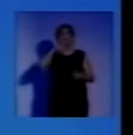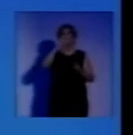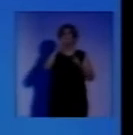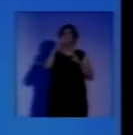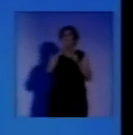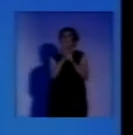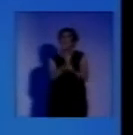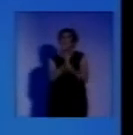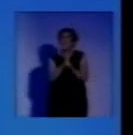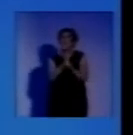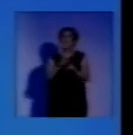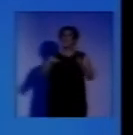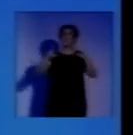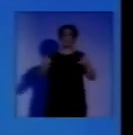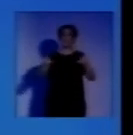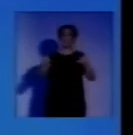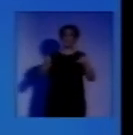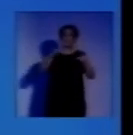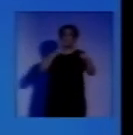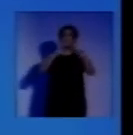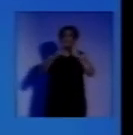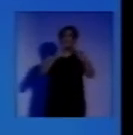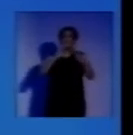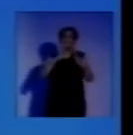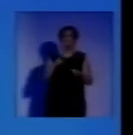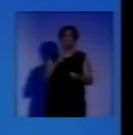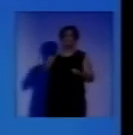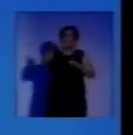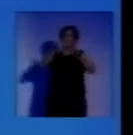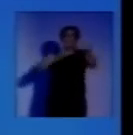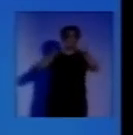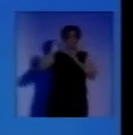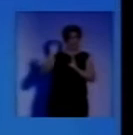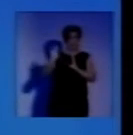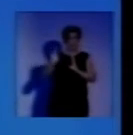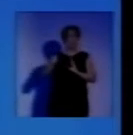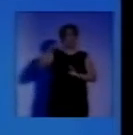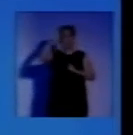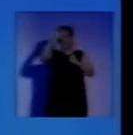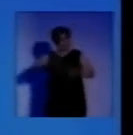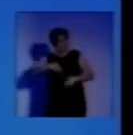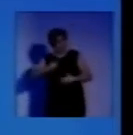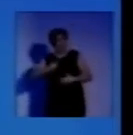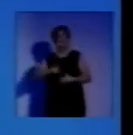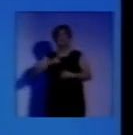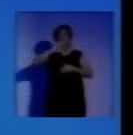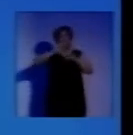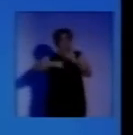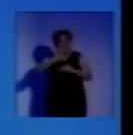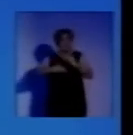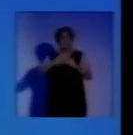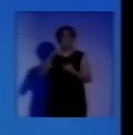ένα συγκεκριμένο πλαίσιο συνεννόησης με τους πιστωτές μας. Εμείς θα προωθήσουμε